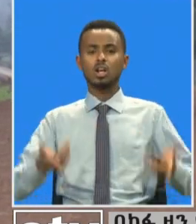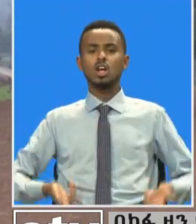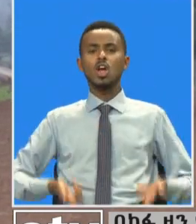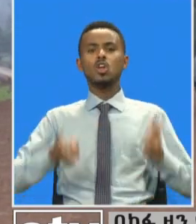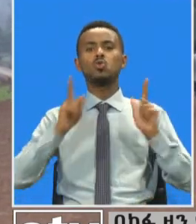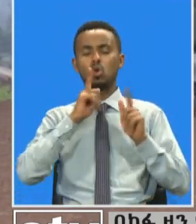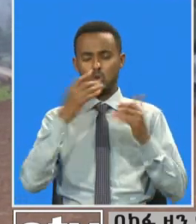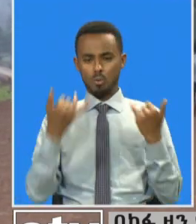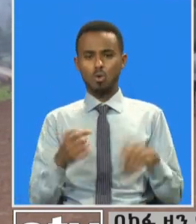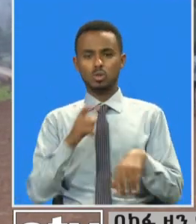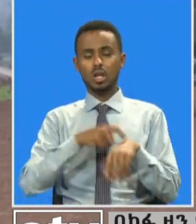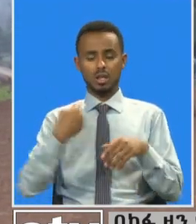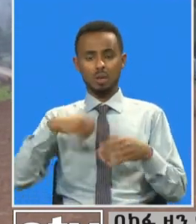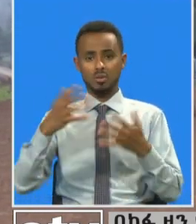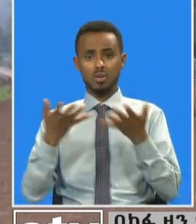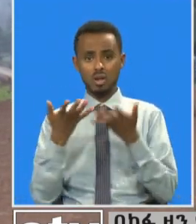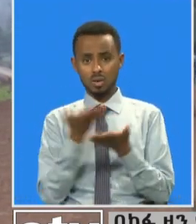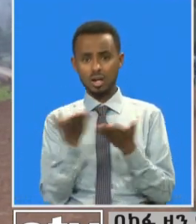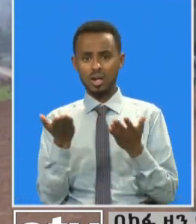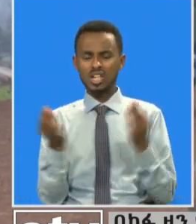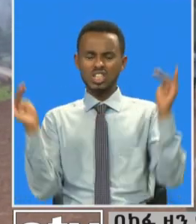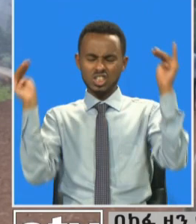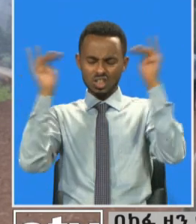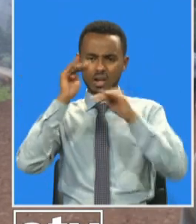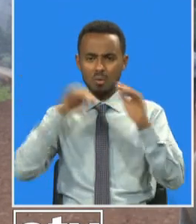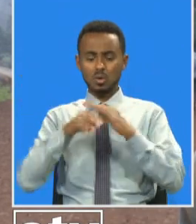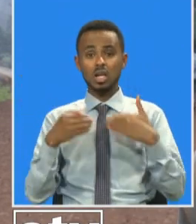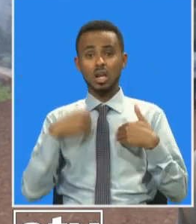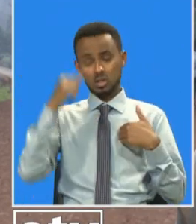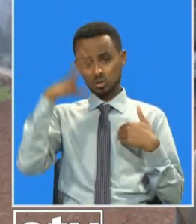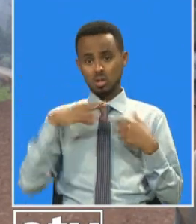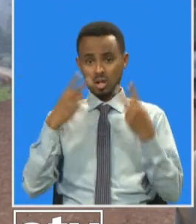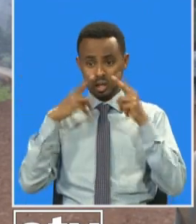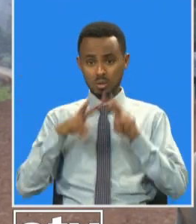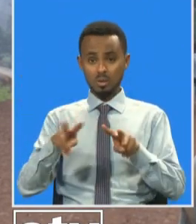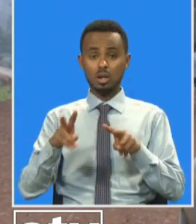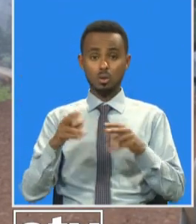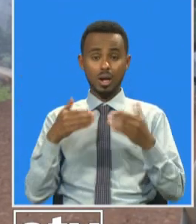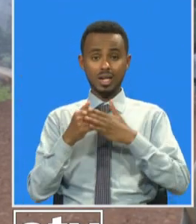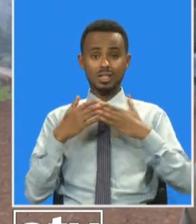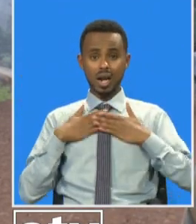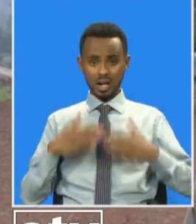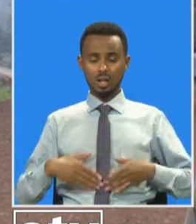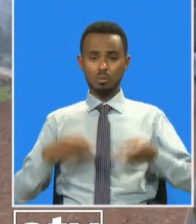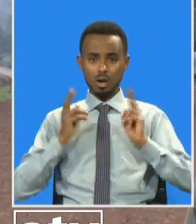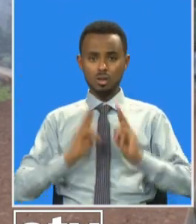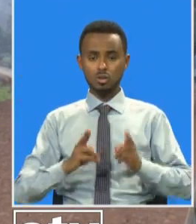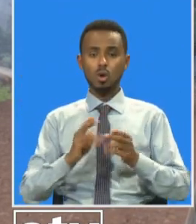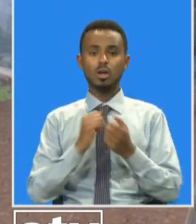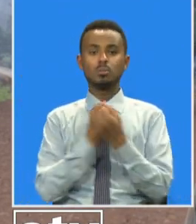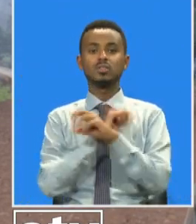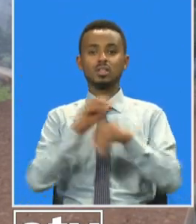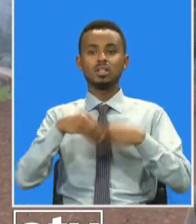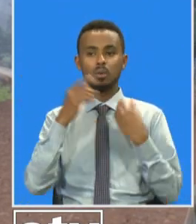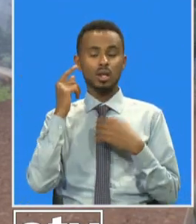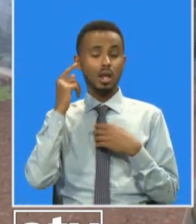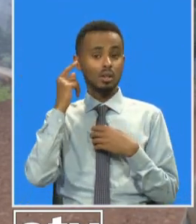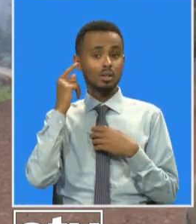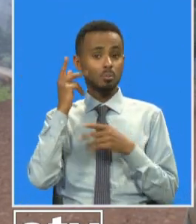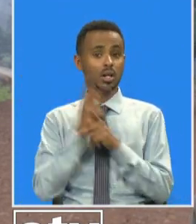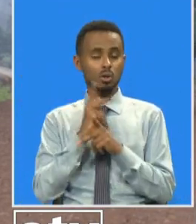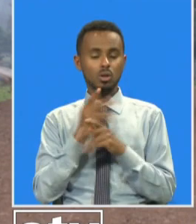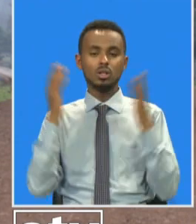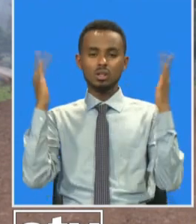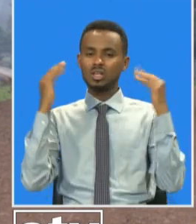ነው በአሁን ሰዓት ላይ እኛ የምንፈልገው ነገርና ጨለማ ውስጥ ያለን ሰዎች ነን የሚመለከተው ባድርሻ አካልም ኦሬዲ መፍትሄ ይሰጣል ብለን እየተበቀን ያለንበት አግባብ ነው